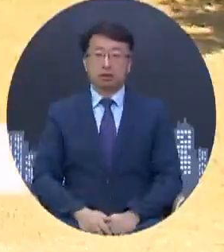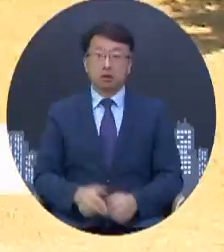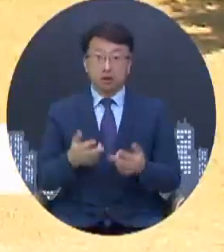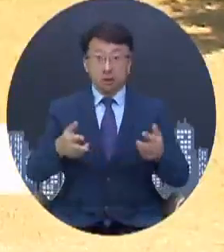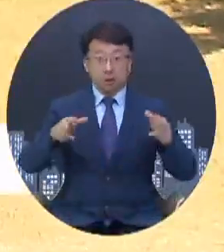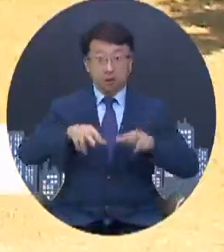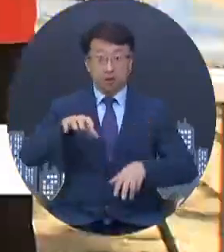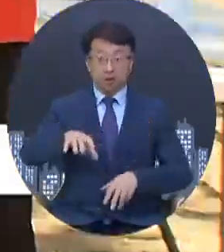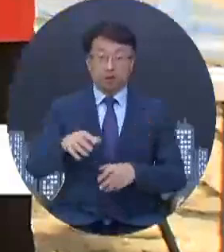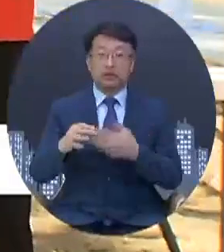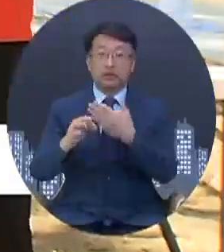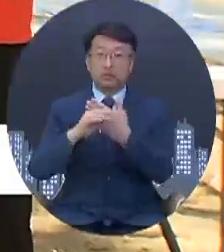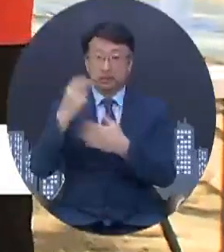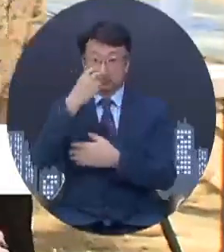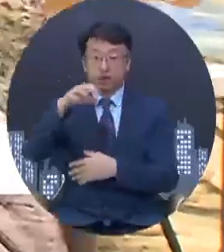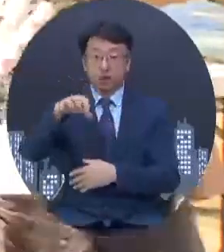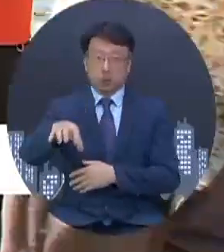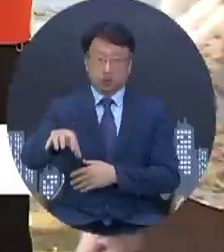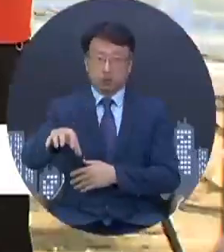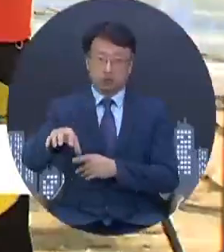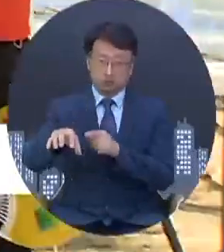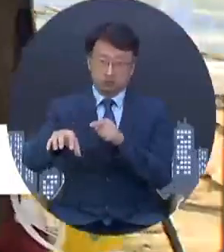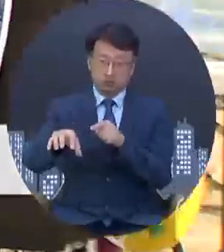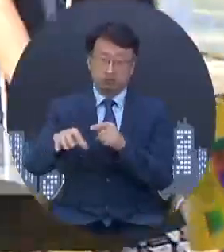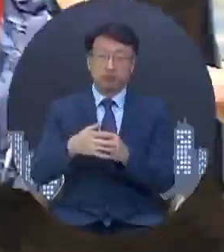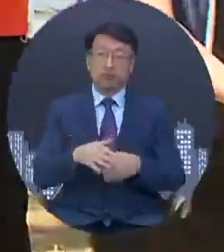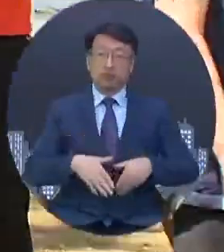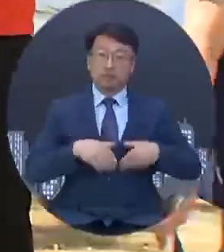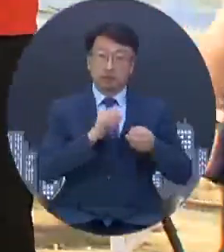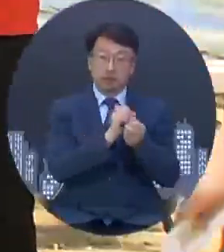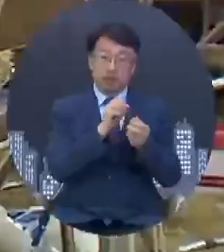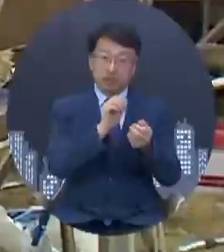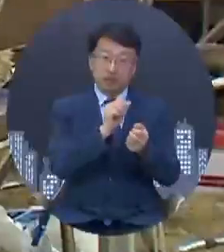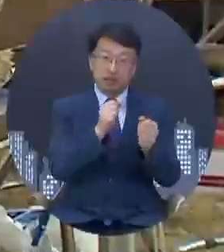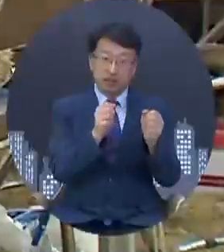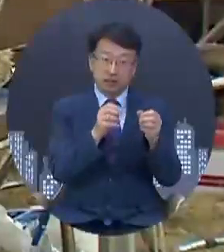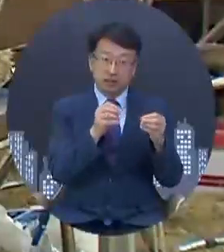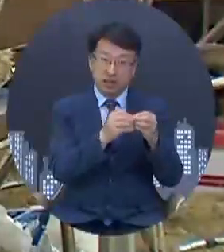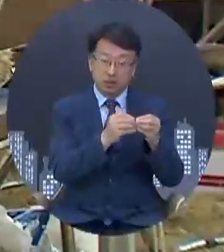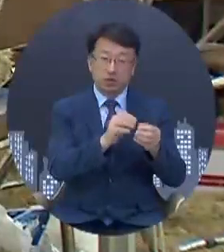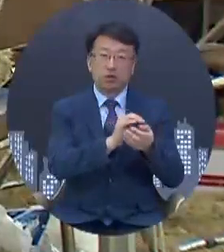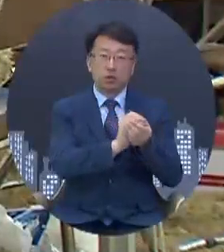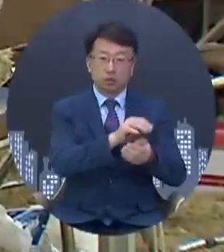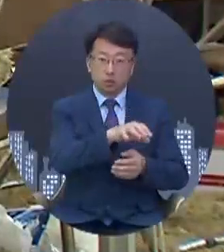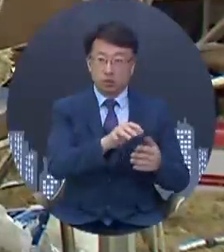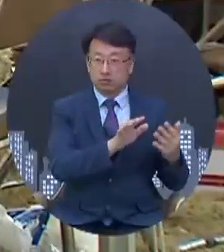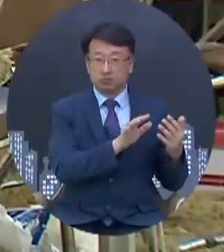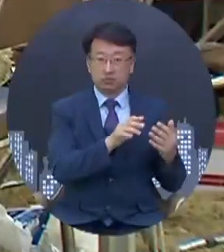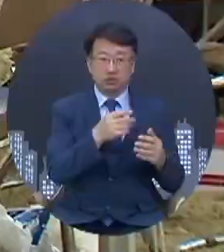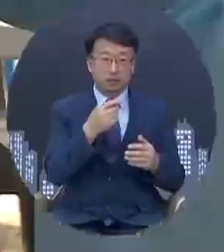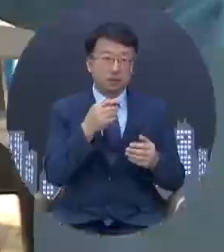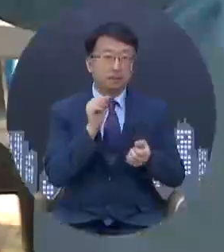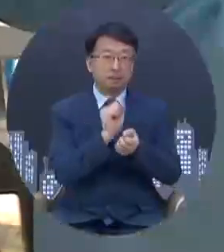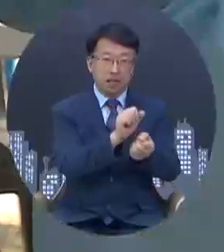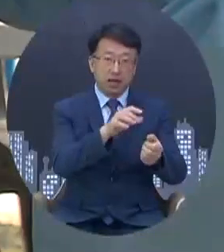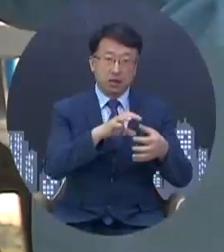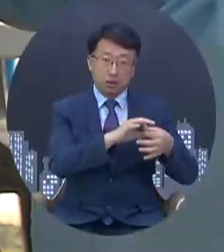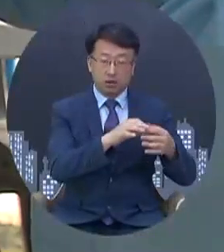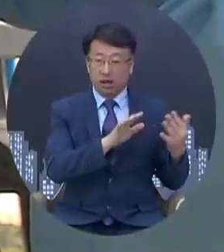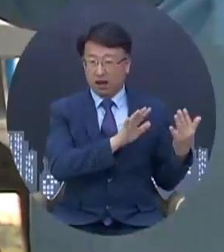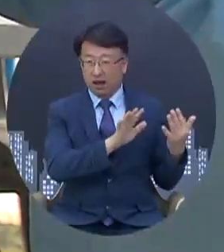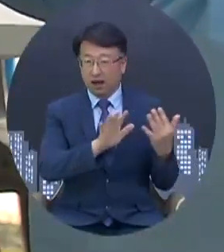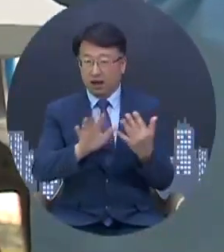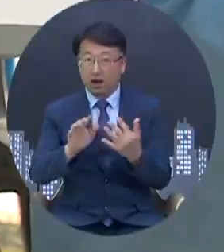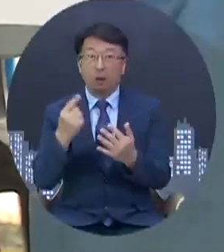공원 한켠에 마련된 임시 선별 진료소. 남창원 농협 마트발 집단 감염 여파로 북새통이었던 전날과